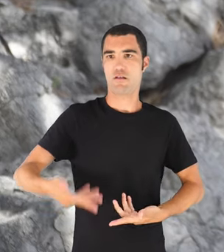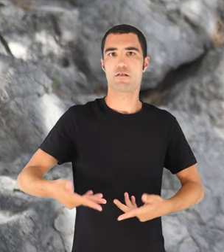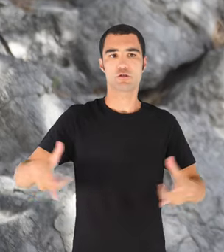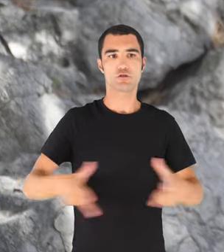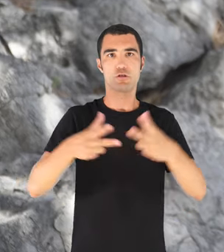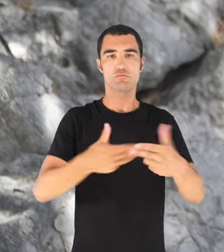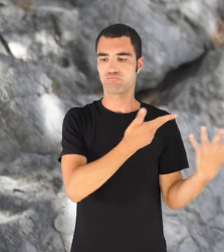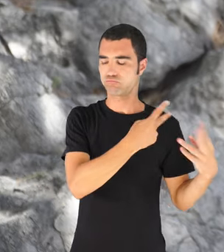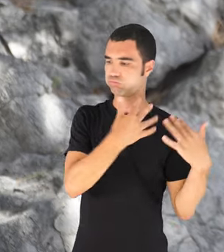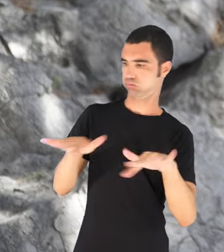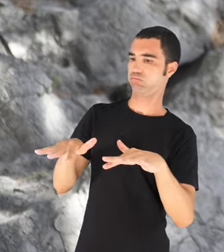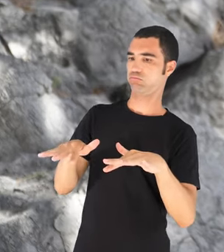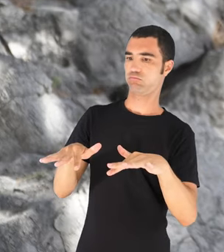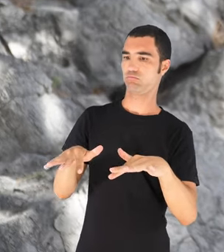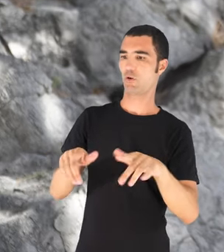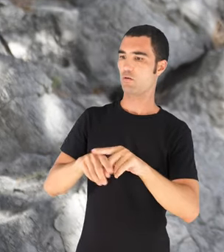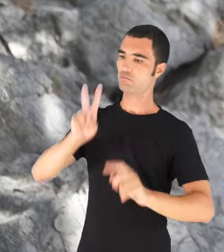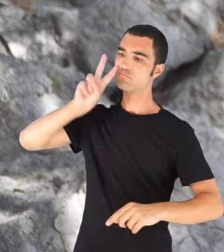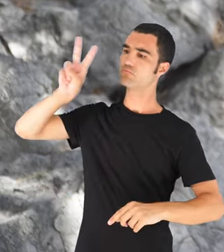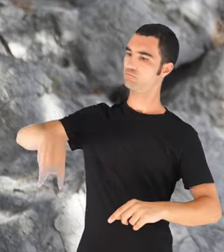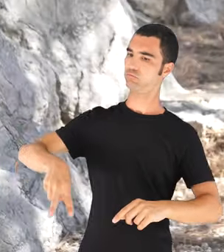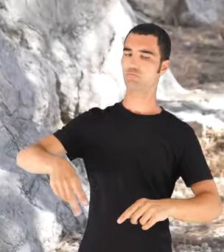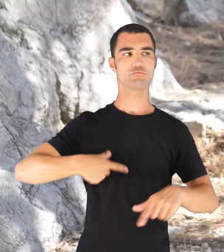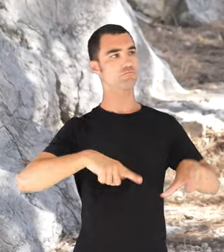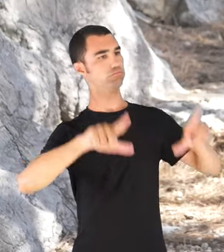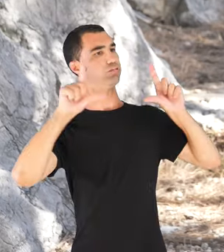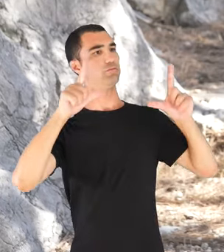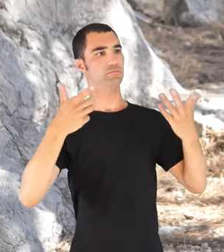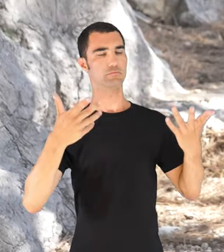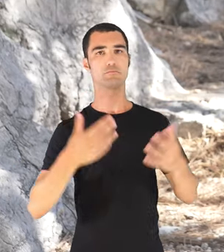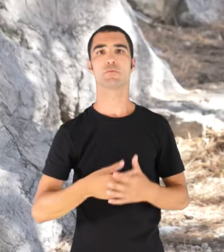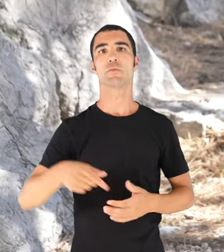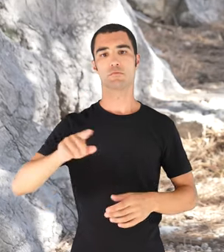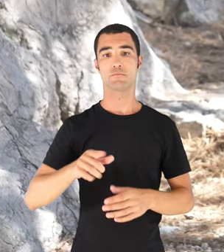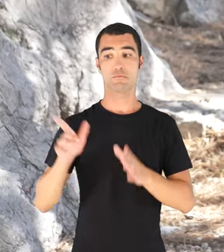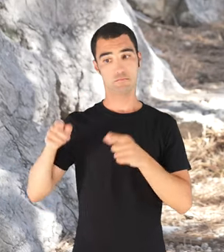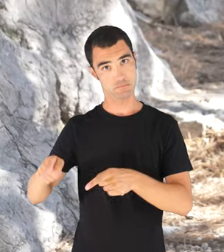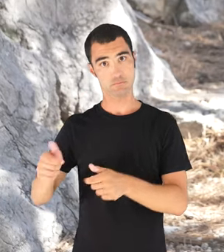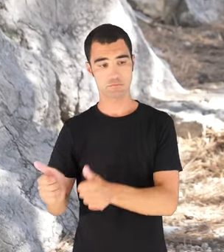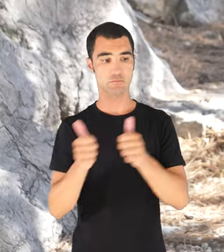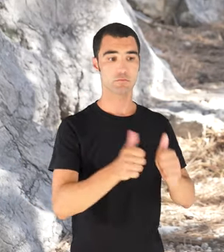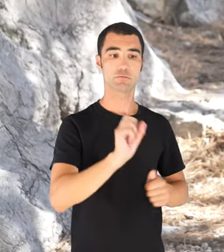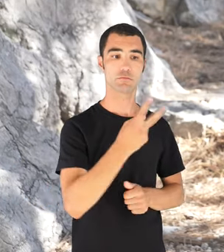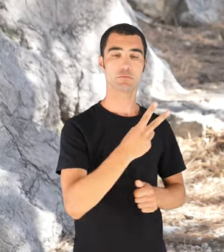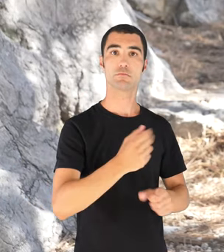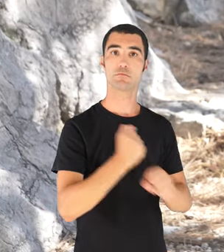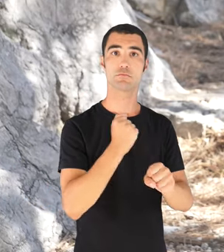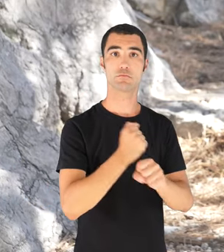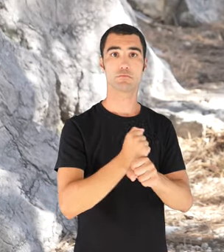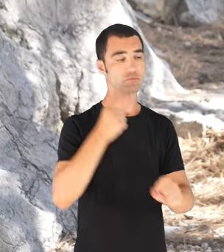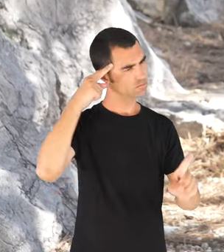la societat, que ho estem aconseguint, crec. L'altra, feina en